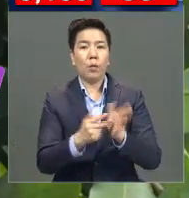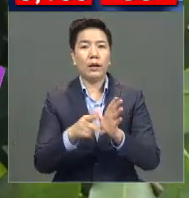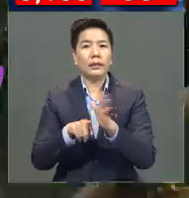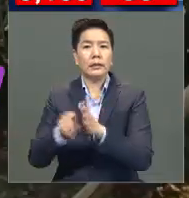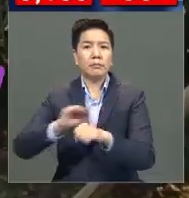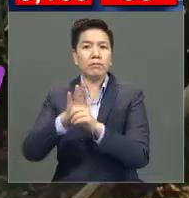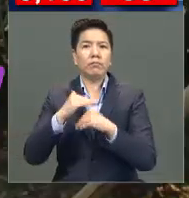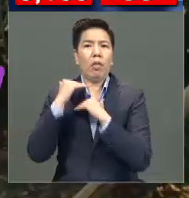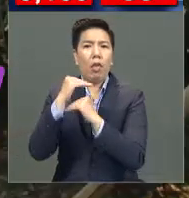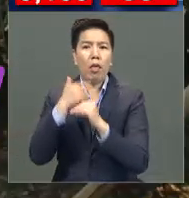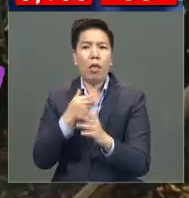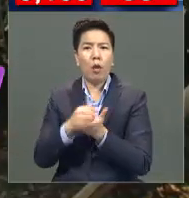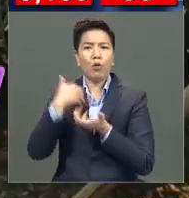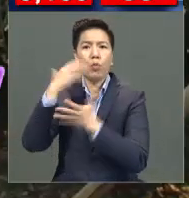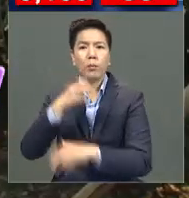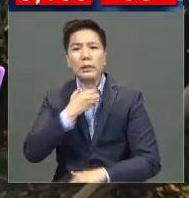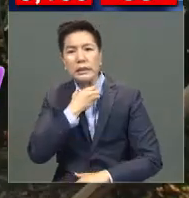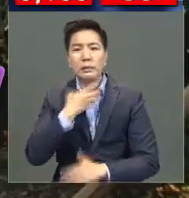อยู่ในสัปดาห์หน้าเพื่อช่วยเหลือเกษตรกรชาวสวนลำไยที่ได้รับความเดือดร้อนจากปัญหาราคาลำไยตกต่ำหลังโควิช19